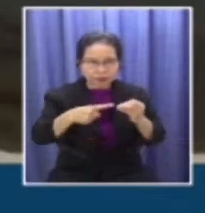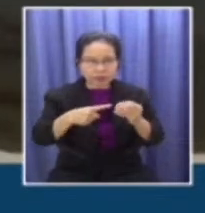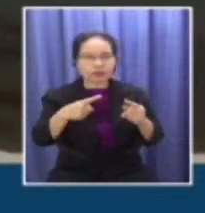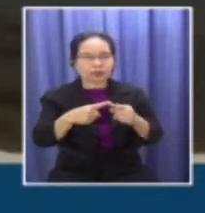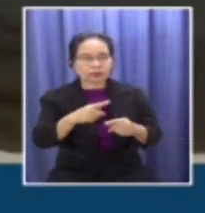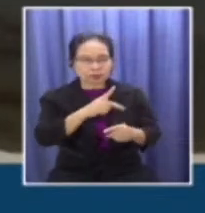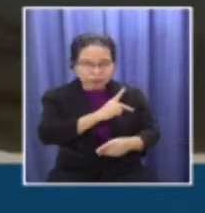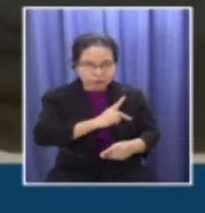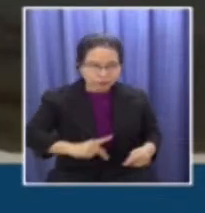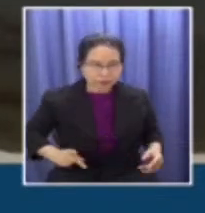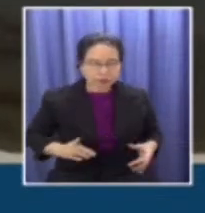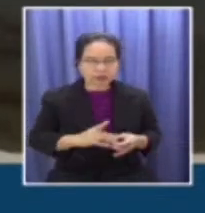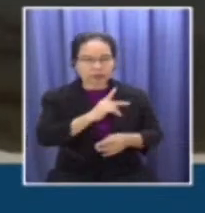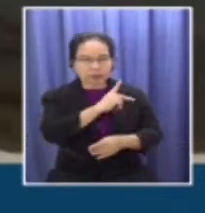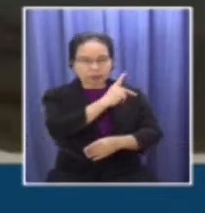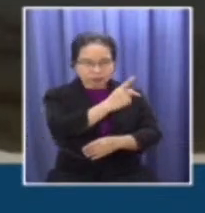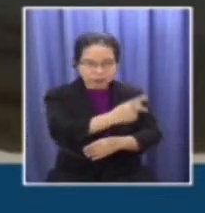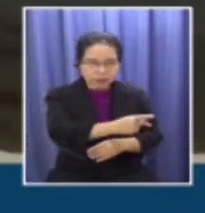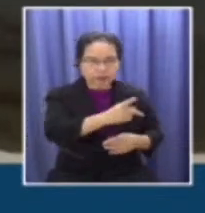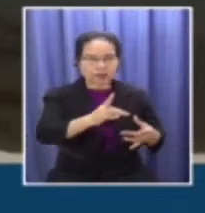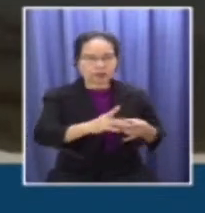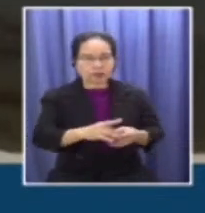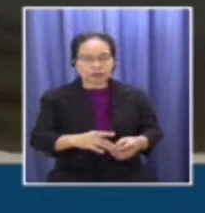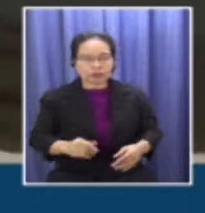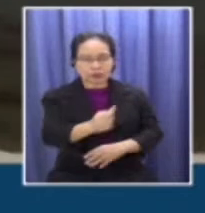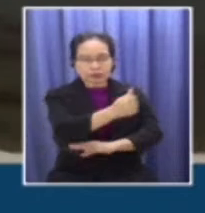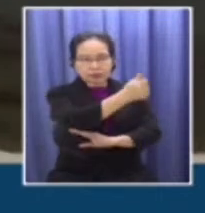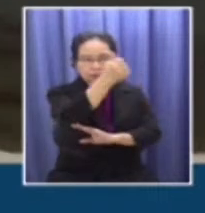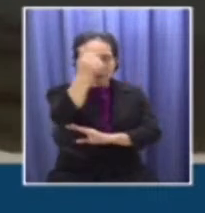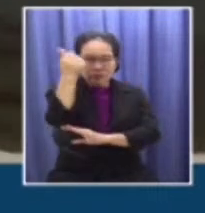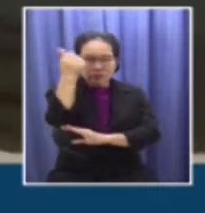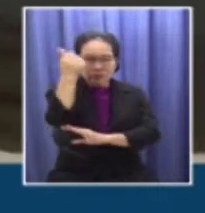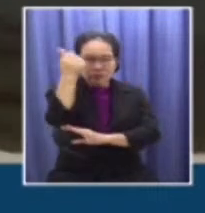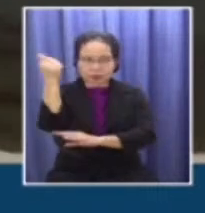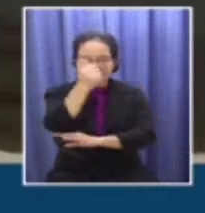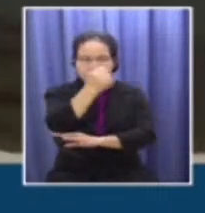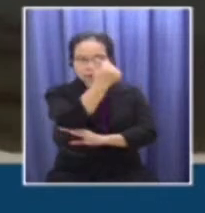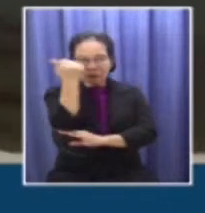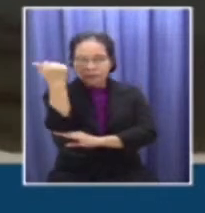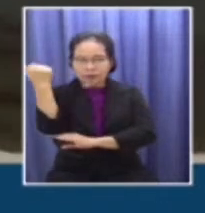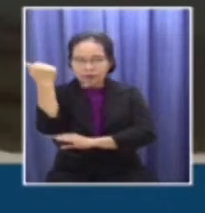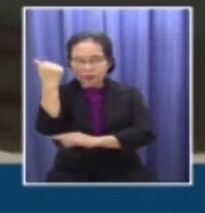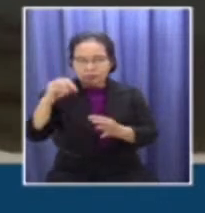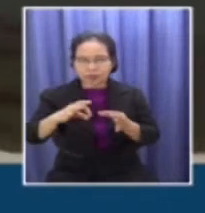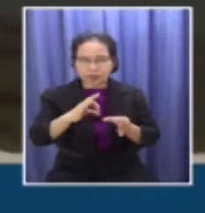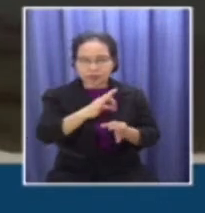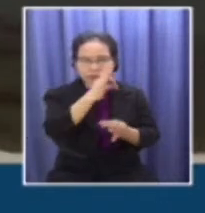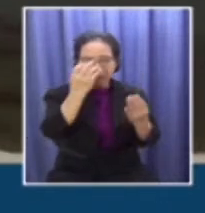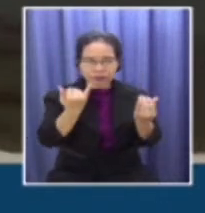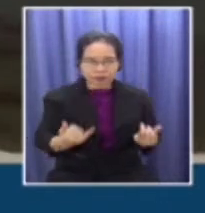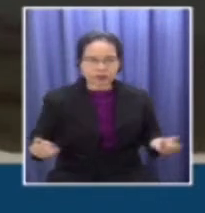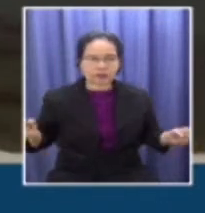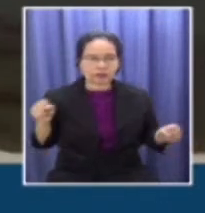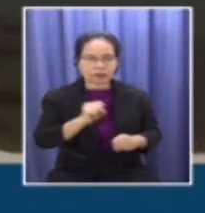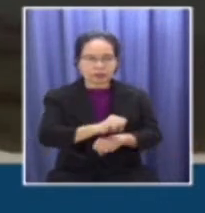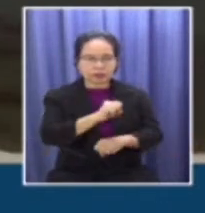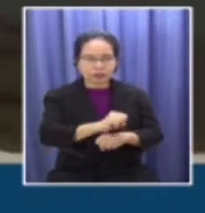ahomane sɛdeɛ wiase tumufoɔ